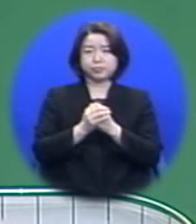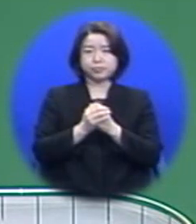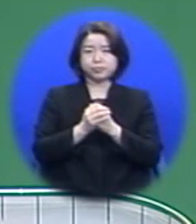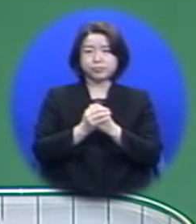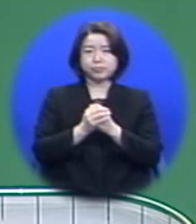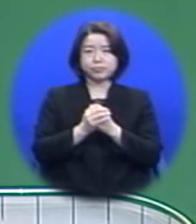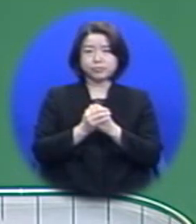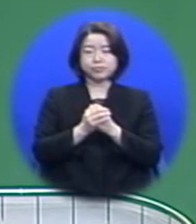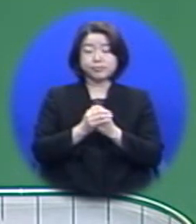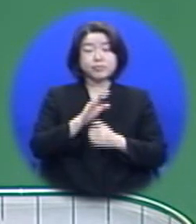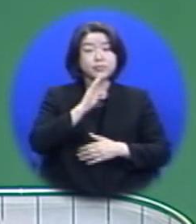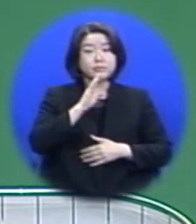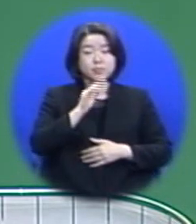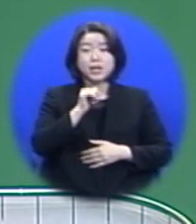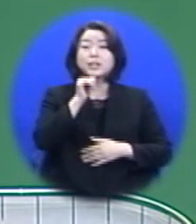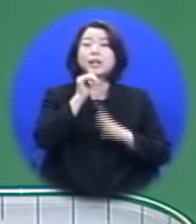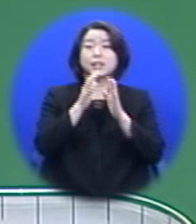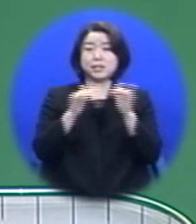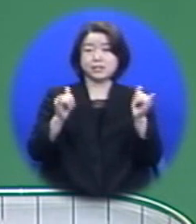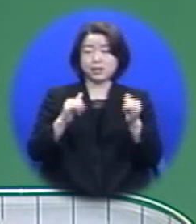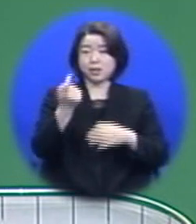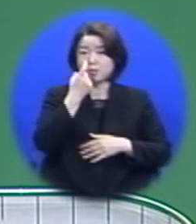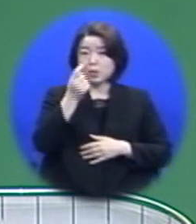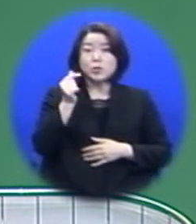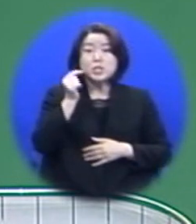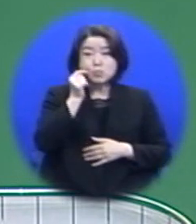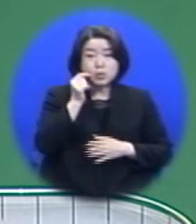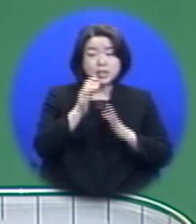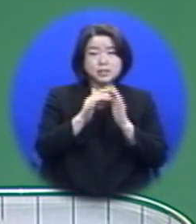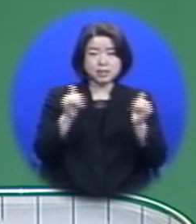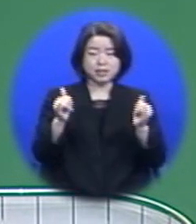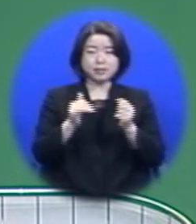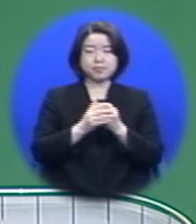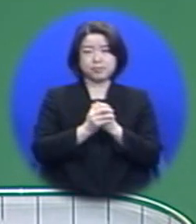사람 정말 가난한 사람 배우지 못한